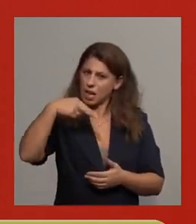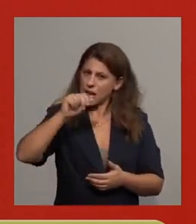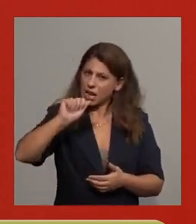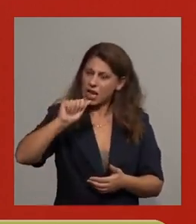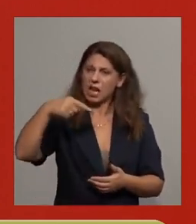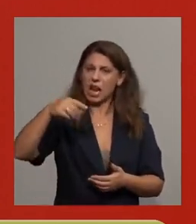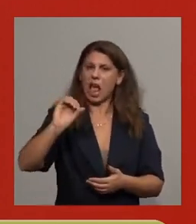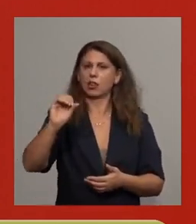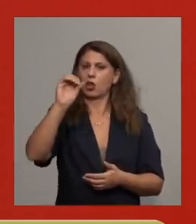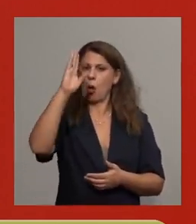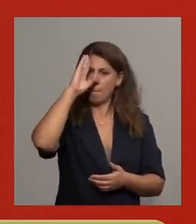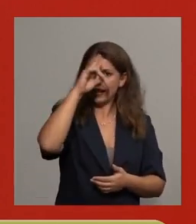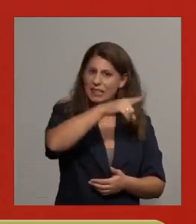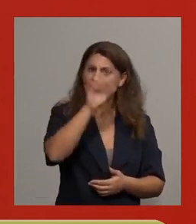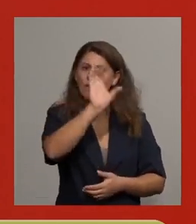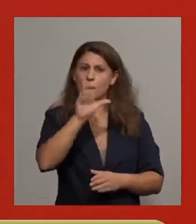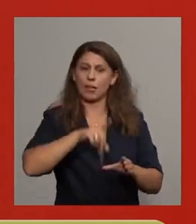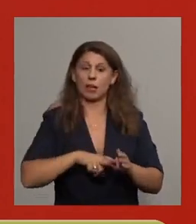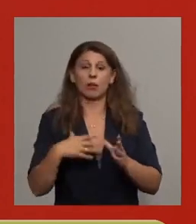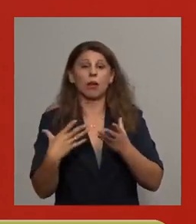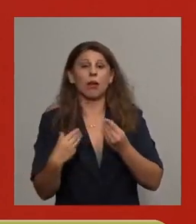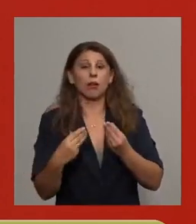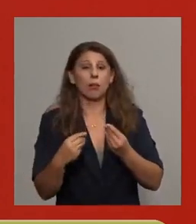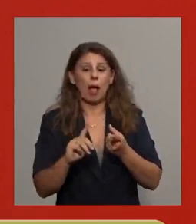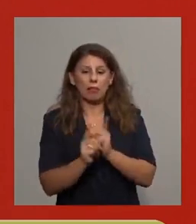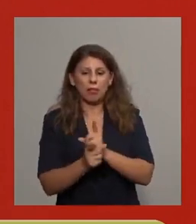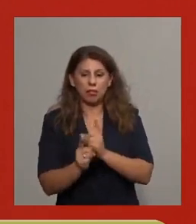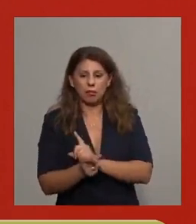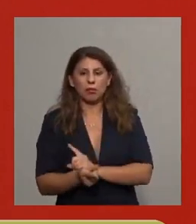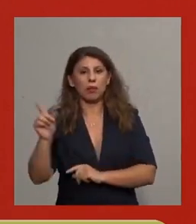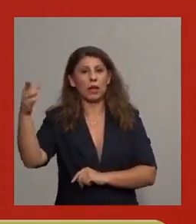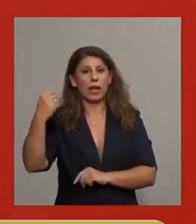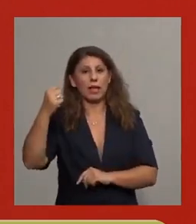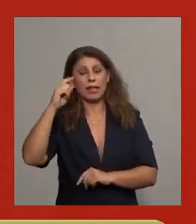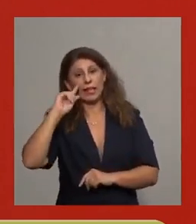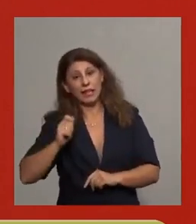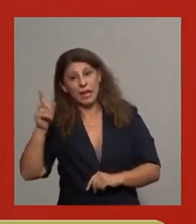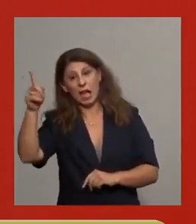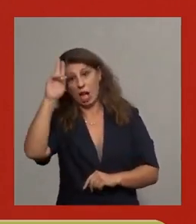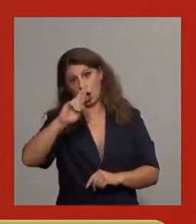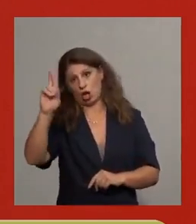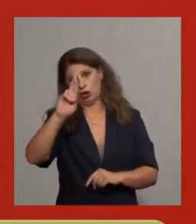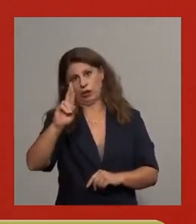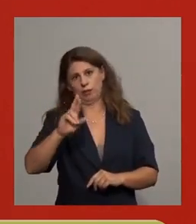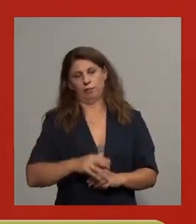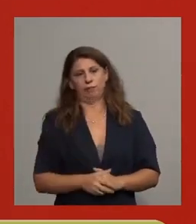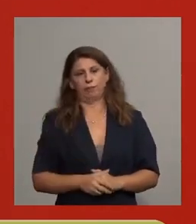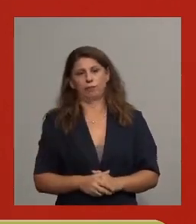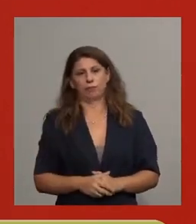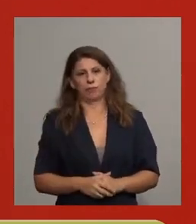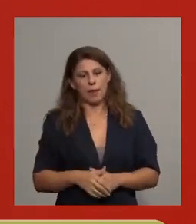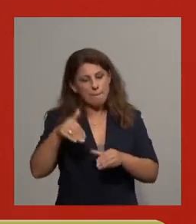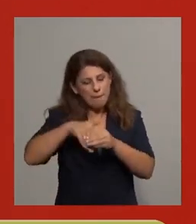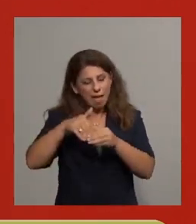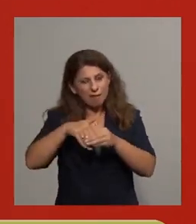καθώς και των μεγάλων αντιθέσεων όλων αυτών με την Κίνα και τη Ρωσία. Εκεί μέσα